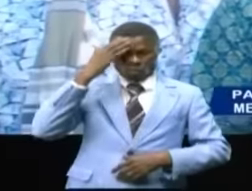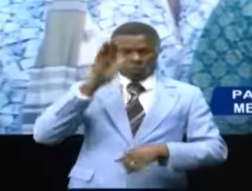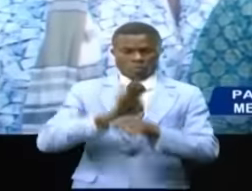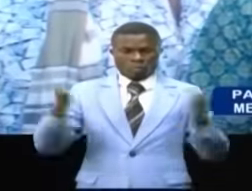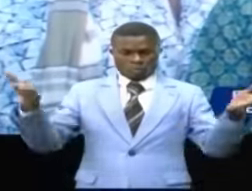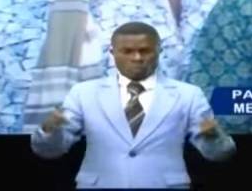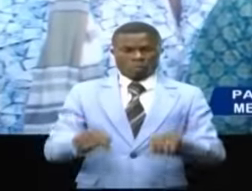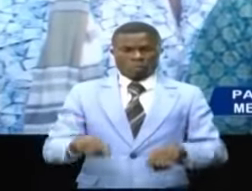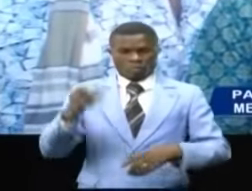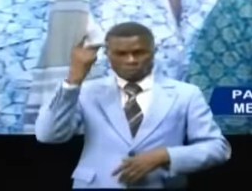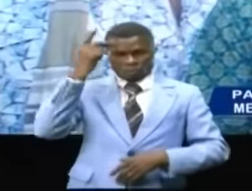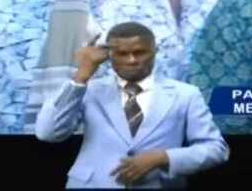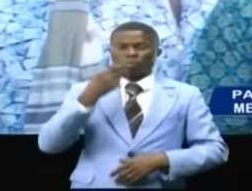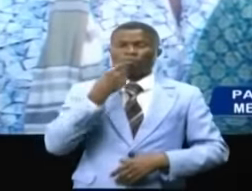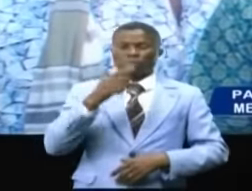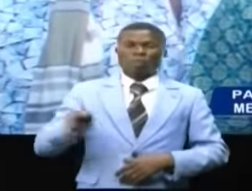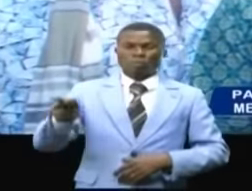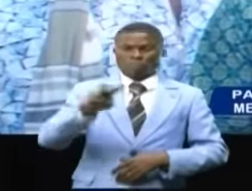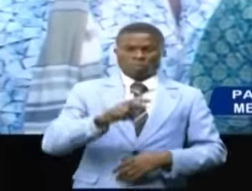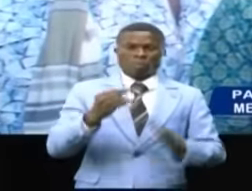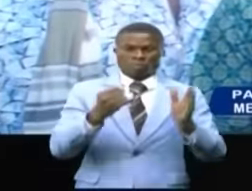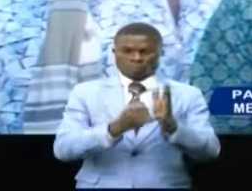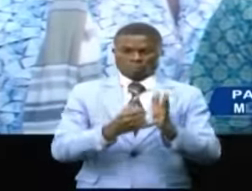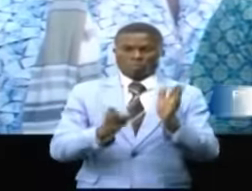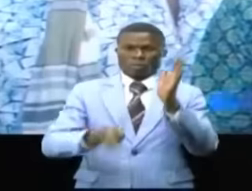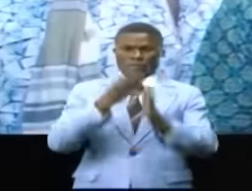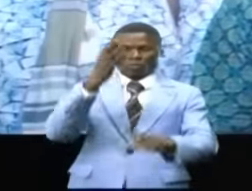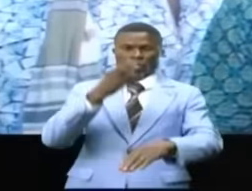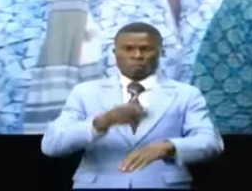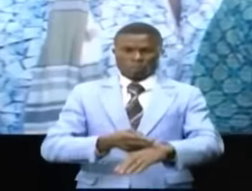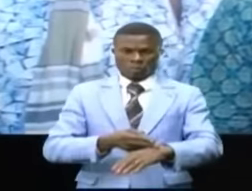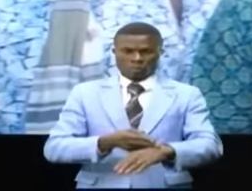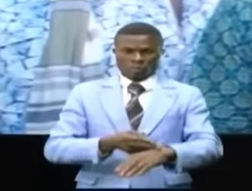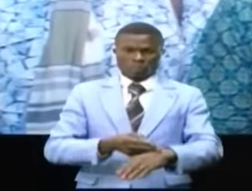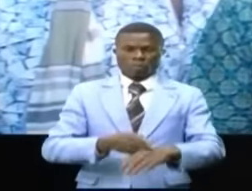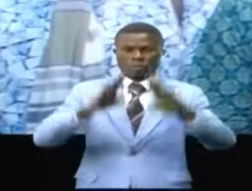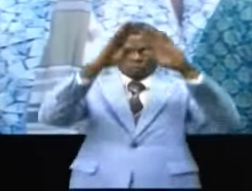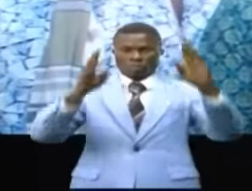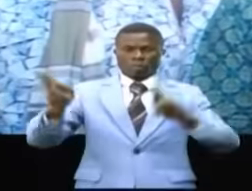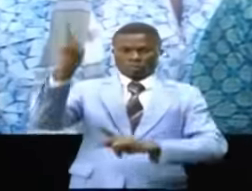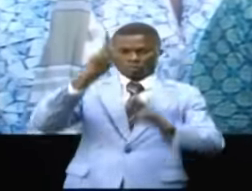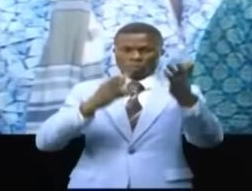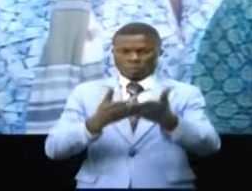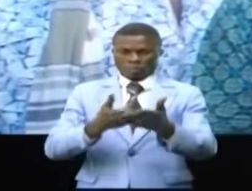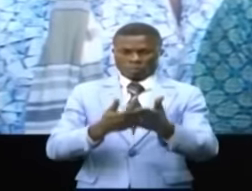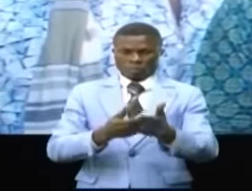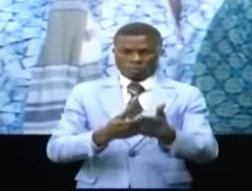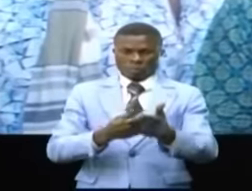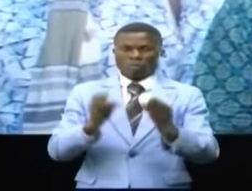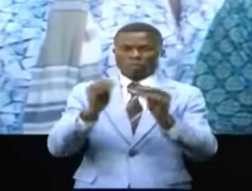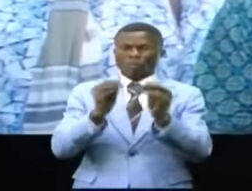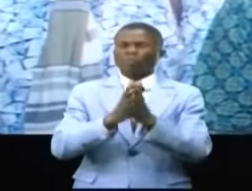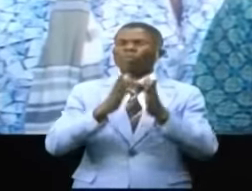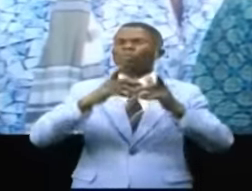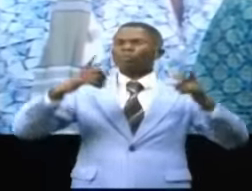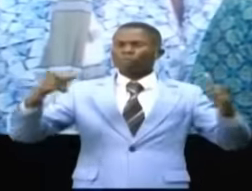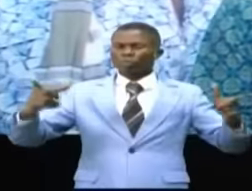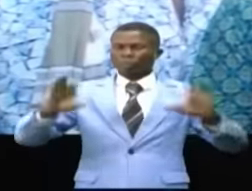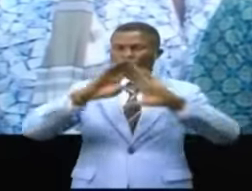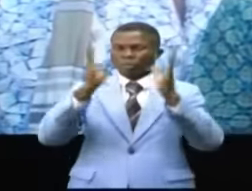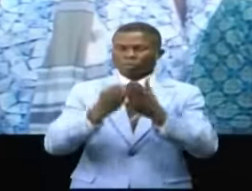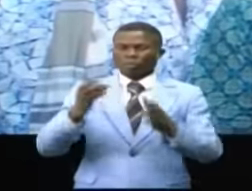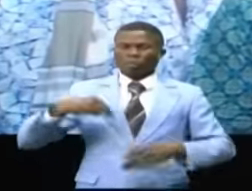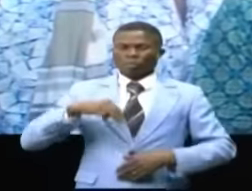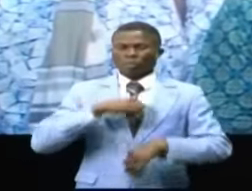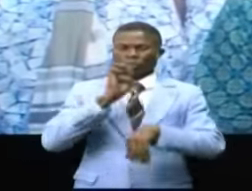là, pour leur dire samedi à 14h à l'esplanade du Palais du Peuple, un grand rassemblement de tous les membres